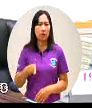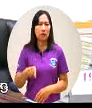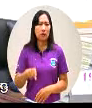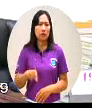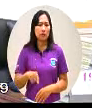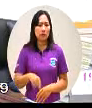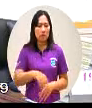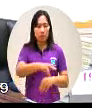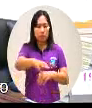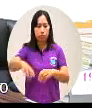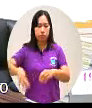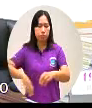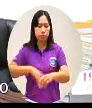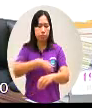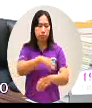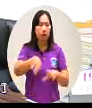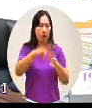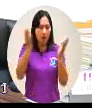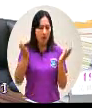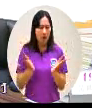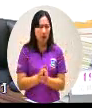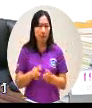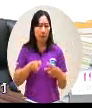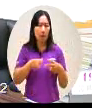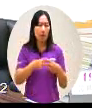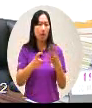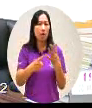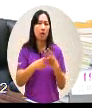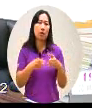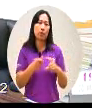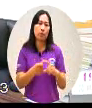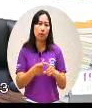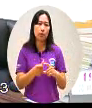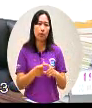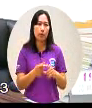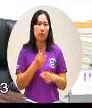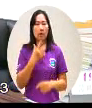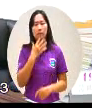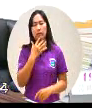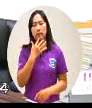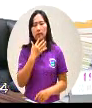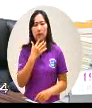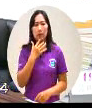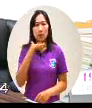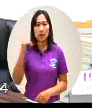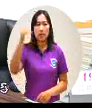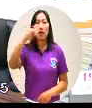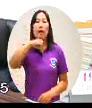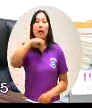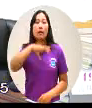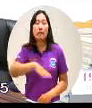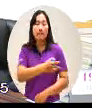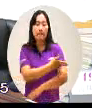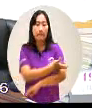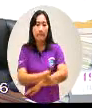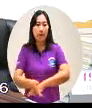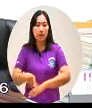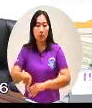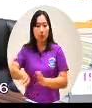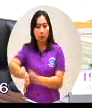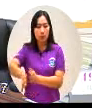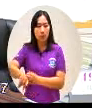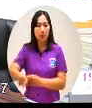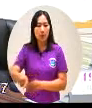个拢是4颗连灯，拢是。哦，你若讲伫这个工业区高平溪这边，哦，伫我正这边遮，哦，这个可以接